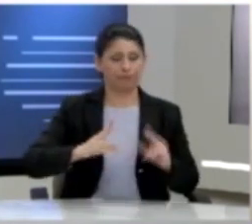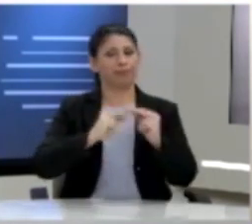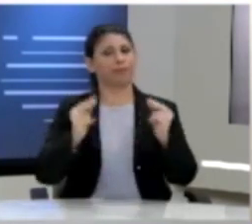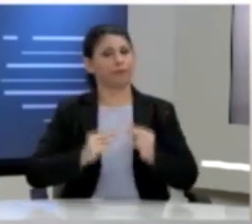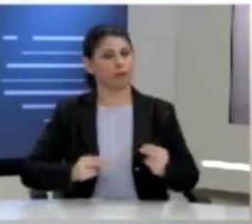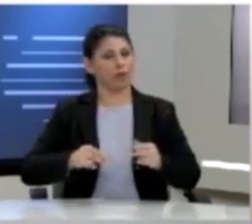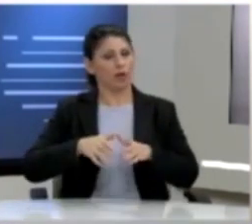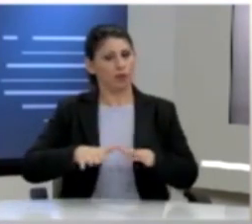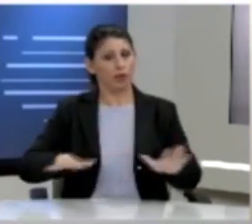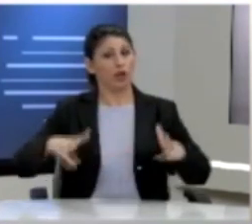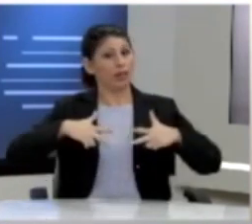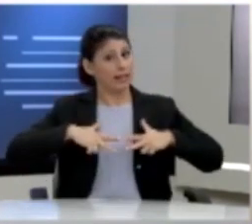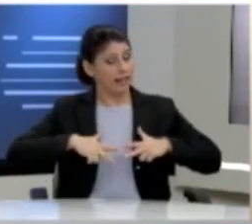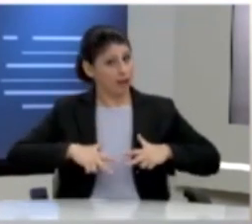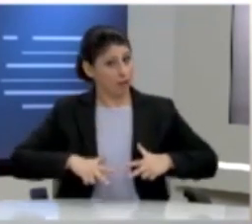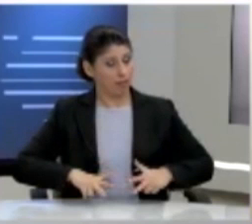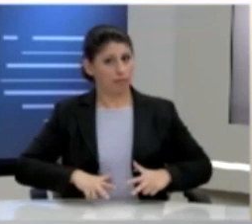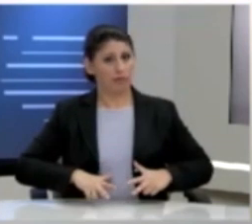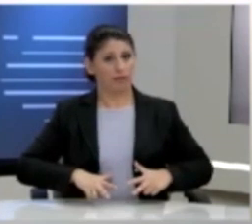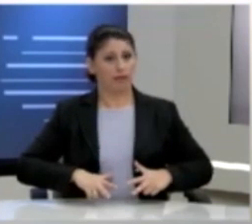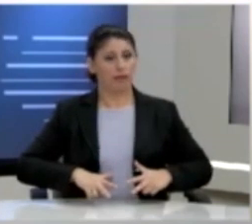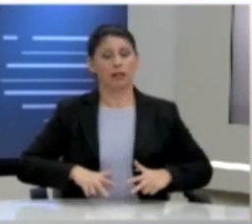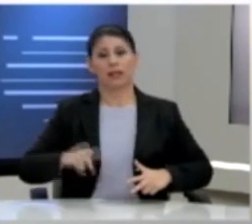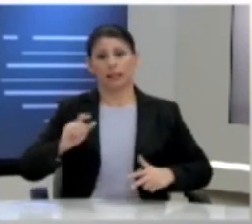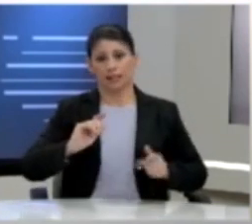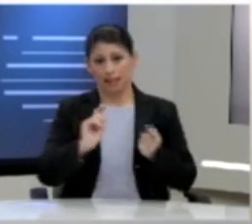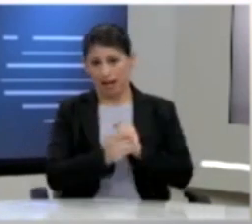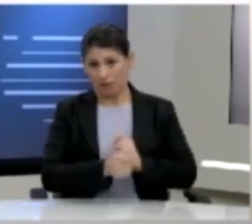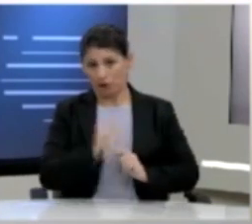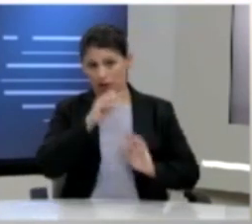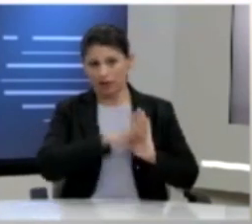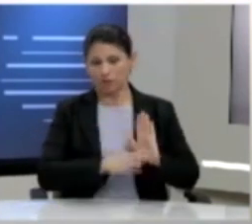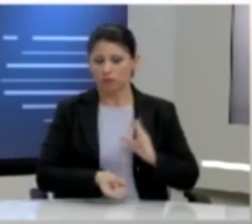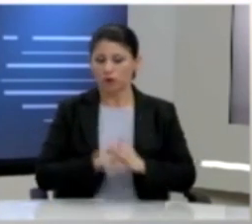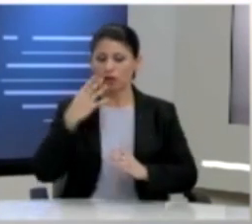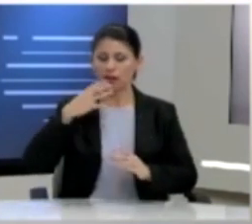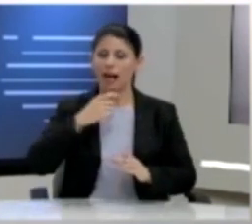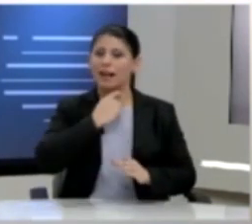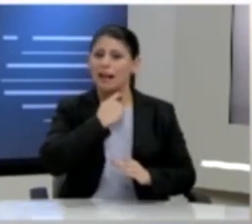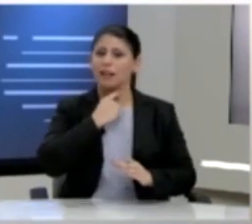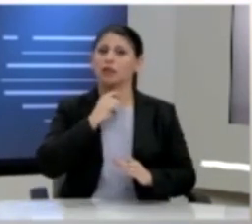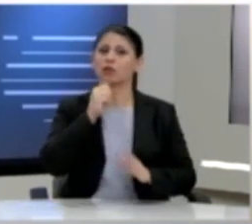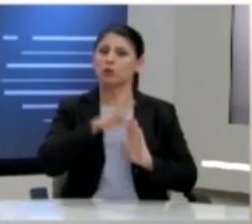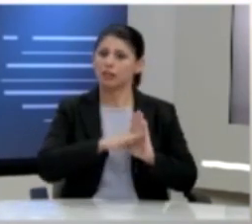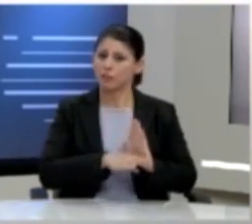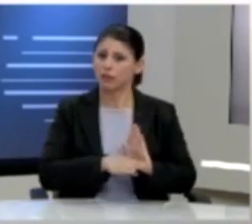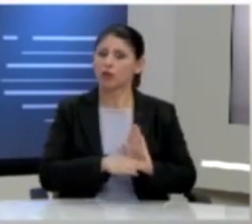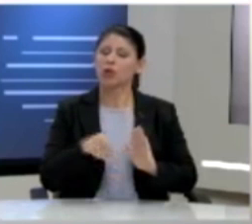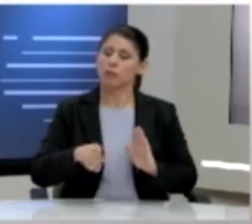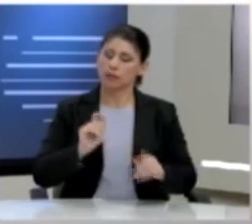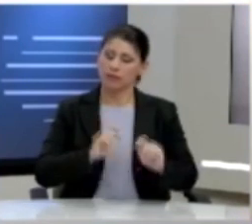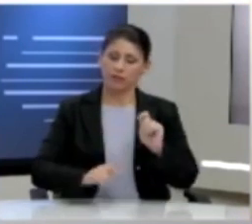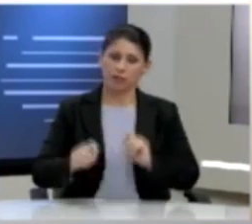Συνεπώς, προωθεί και ικανοποιεί η κάθε αναθεώρηση τις νέες ανάγκες του συστήματος όπως